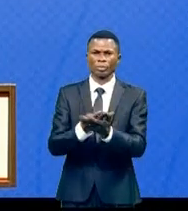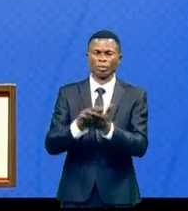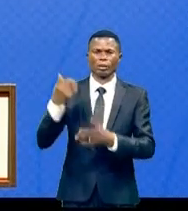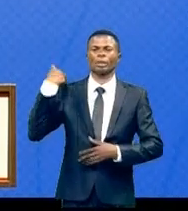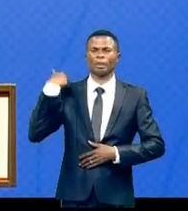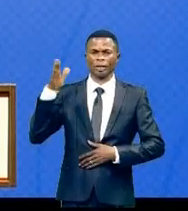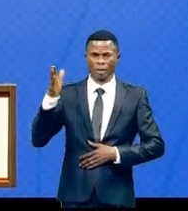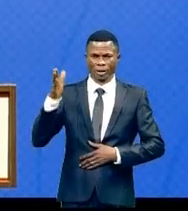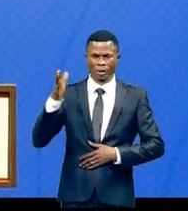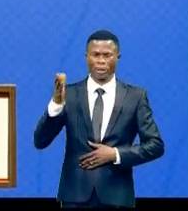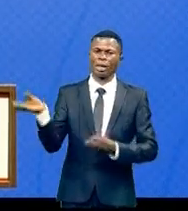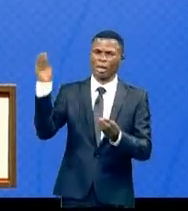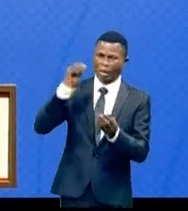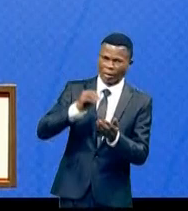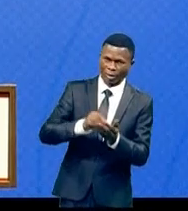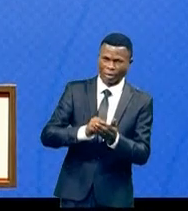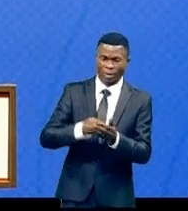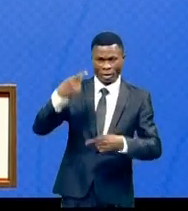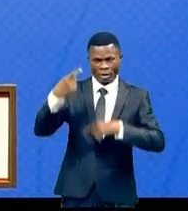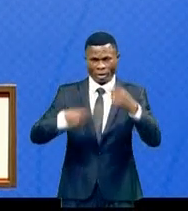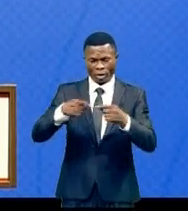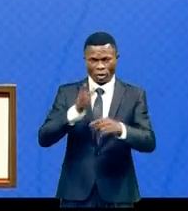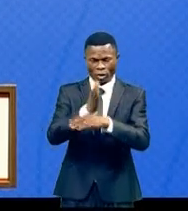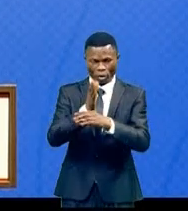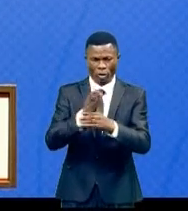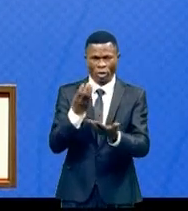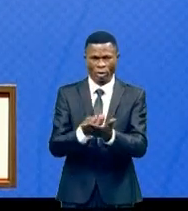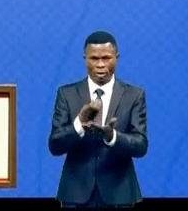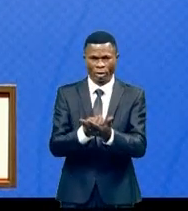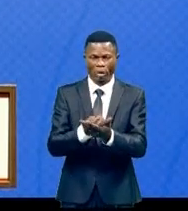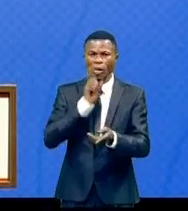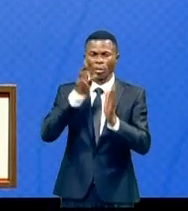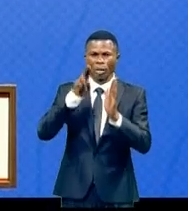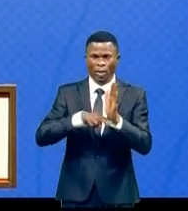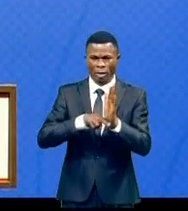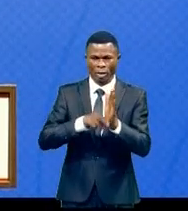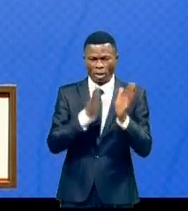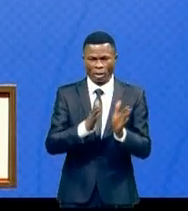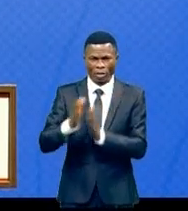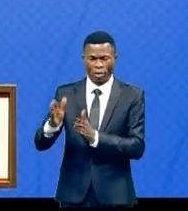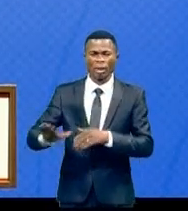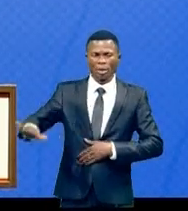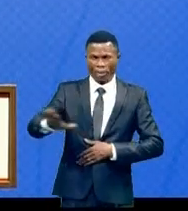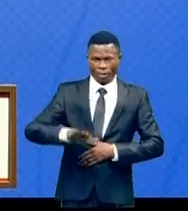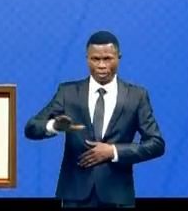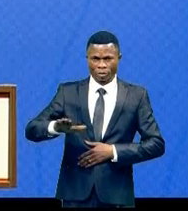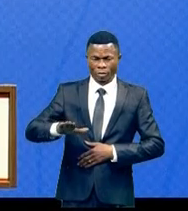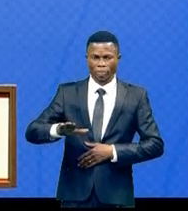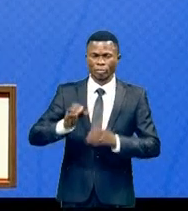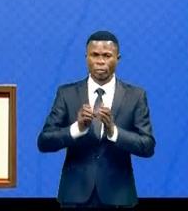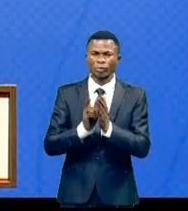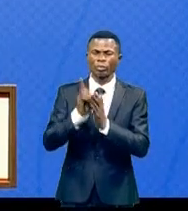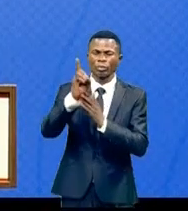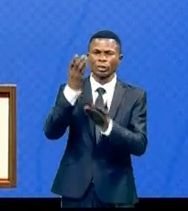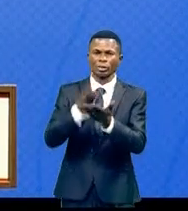l'État. Elle introduit les débats d'orientation budgétaire au Parlement et prépare le pays à la migration au